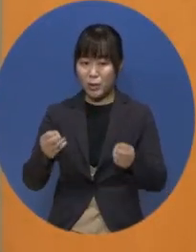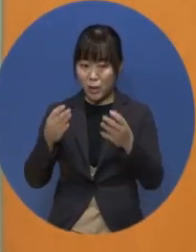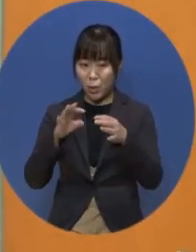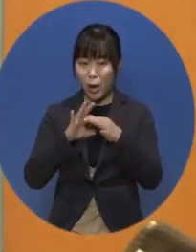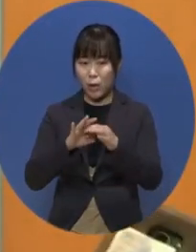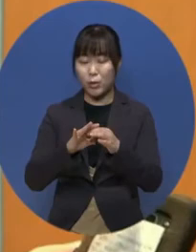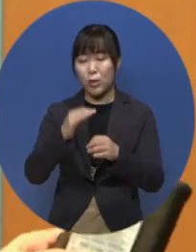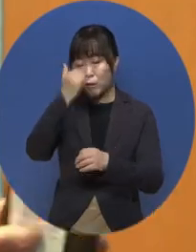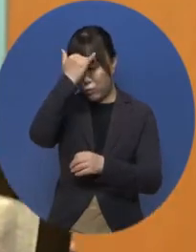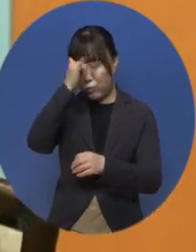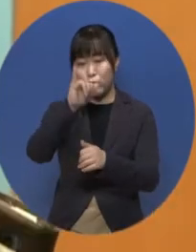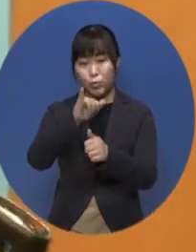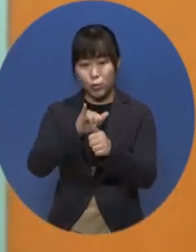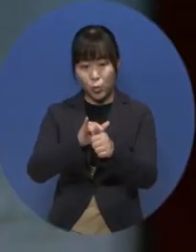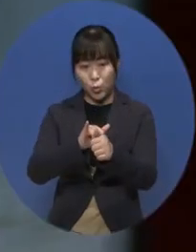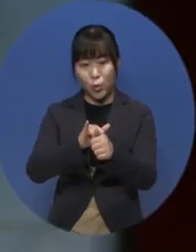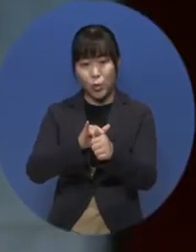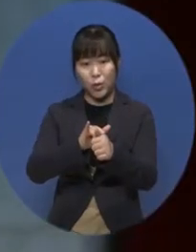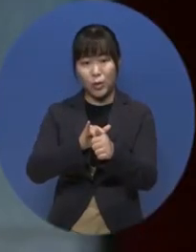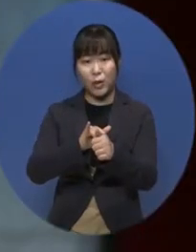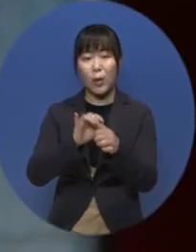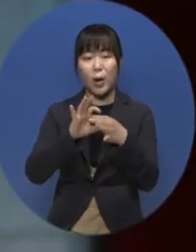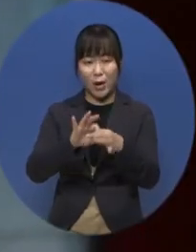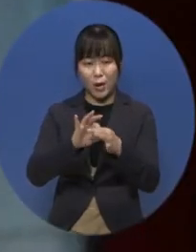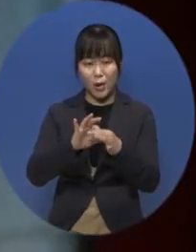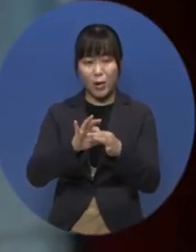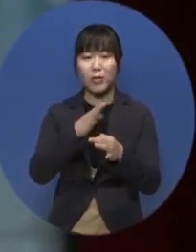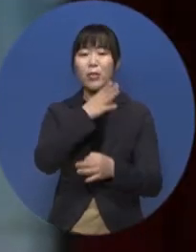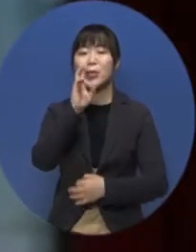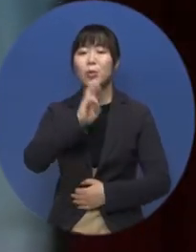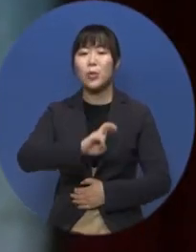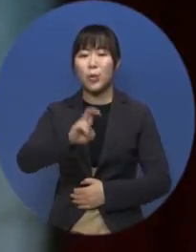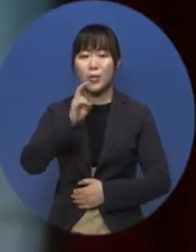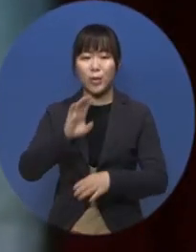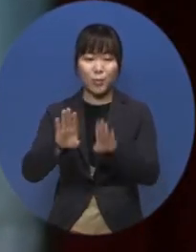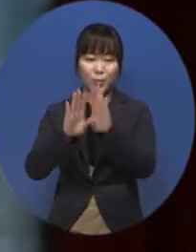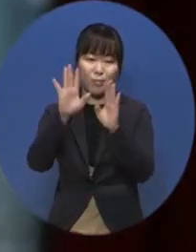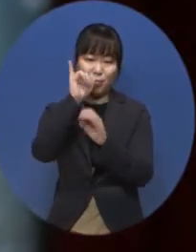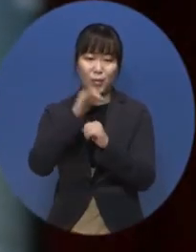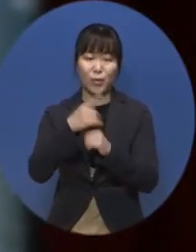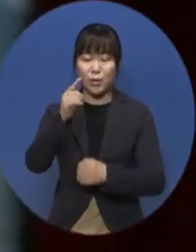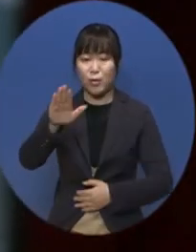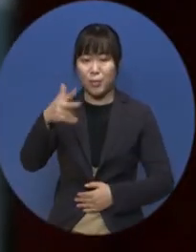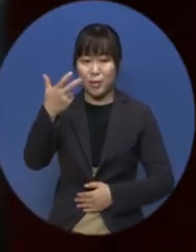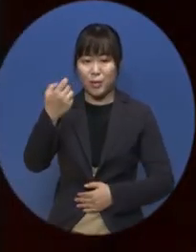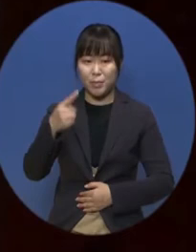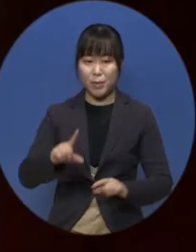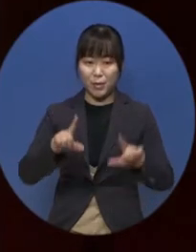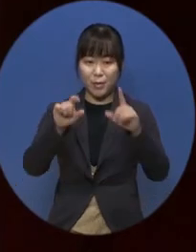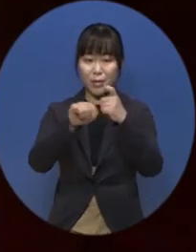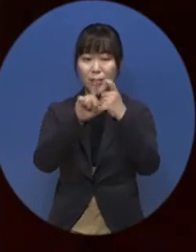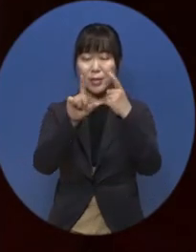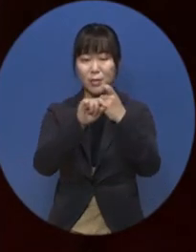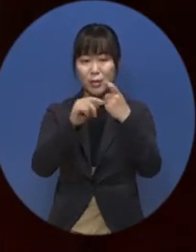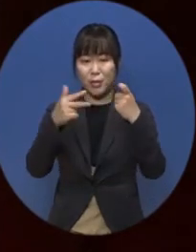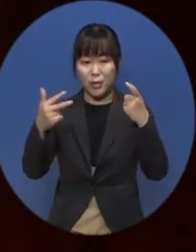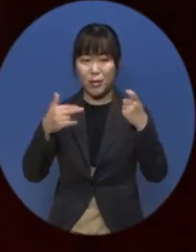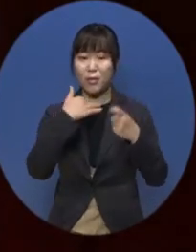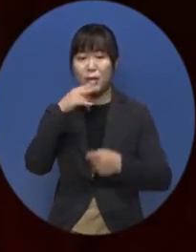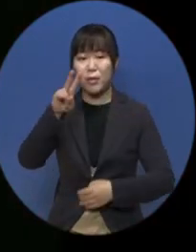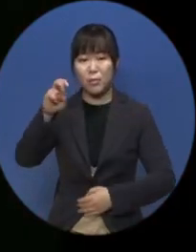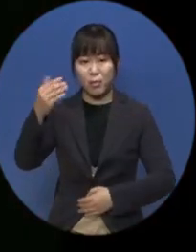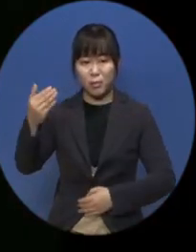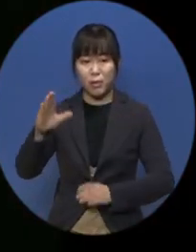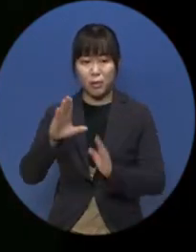충효의 씰 본 올해 자 당도 개최하고 있습니다 1971년 11월 7일 이 19세로